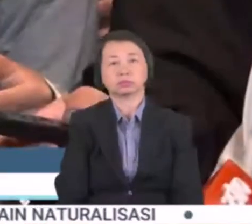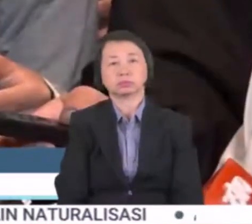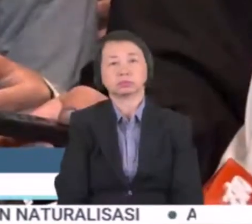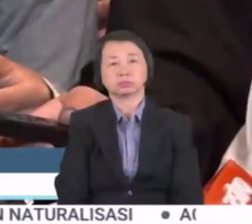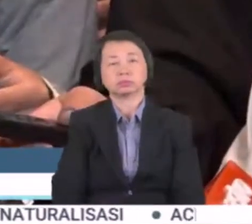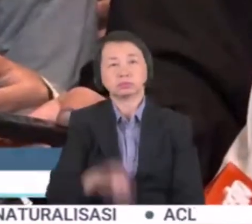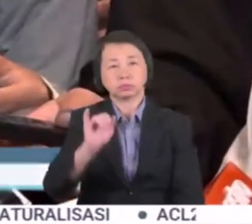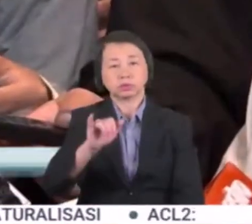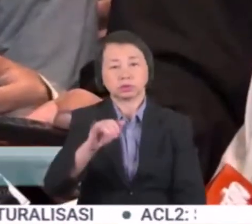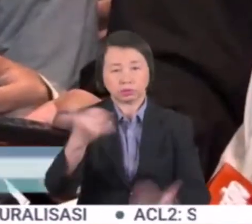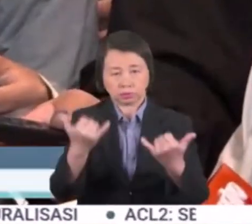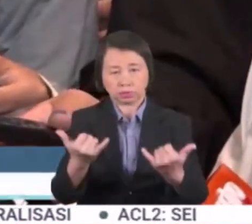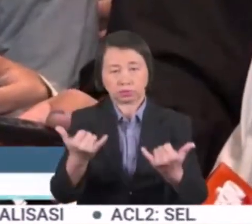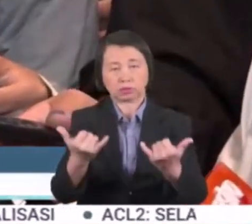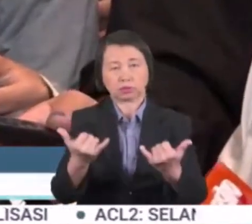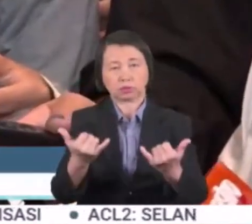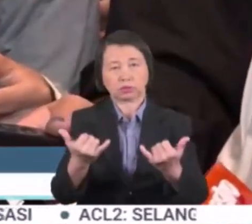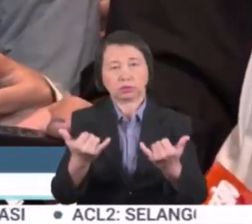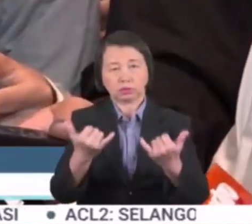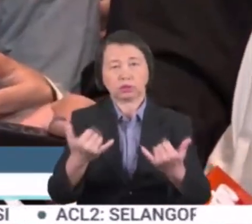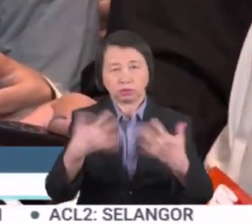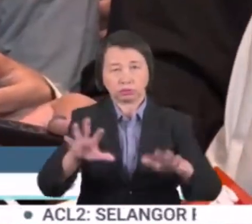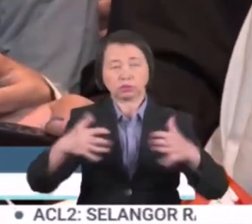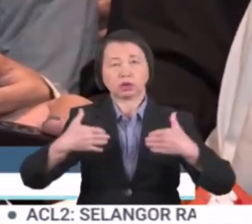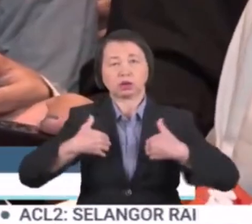Sebab sekarang ini sudah ada